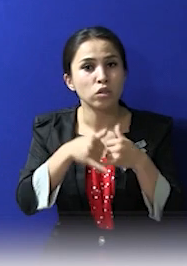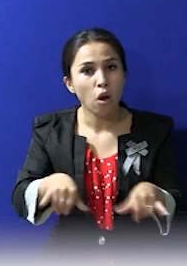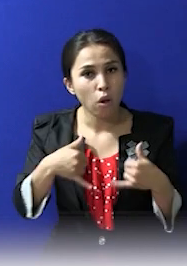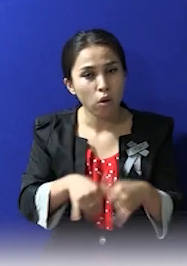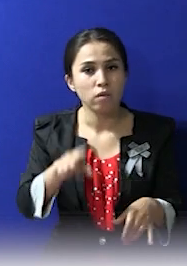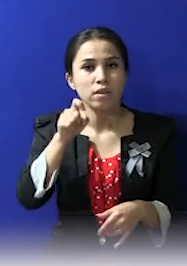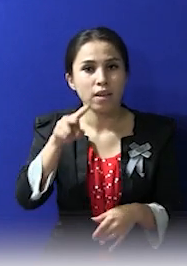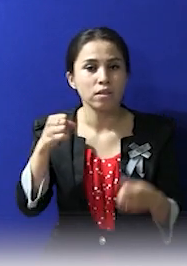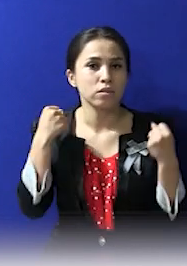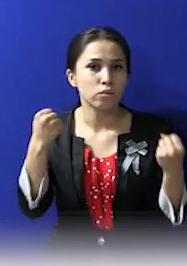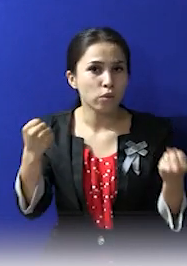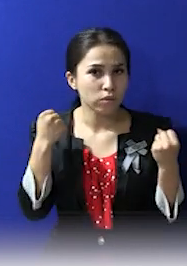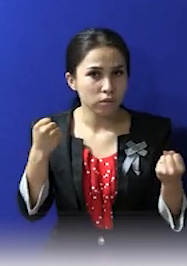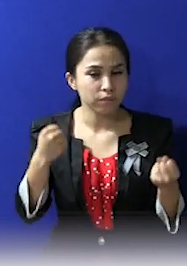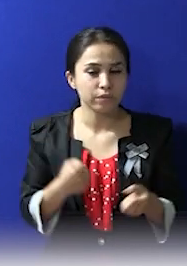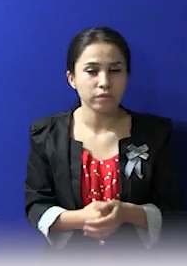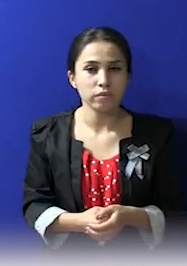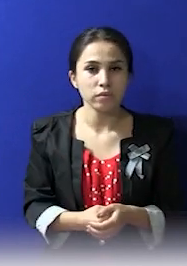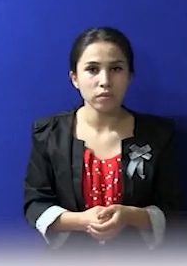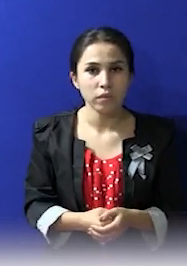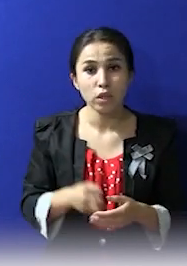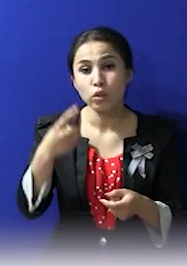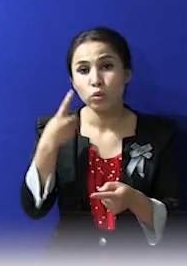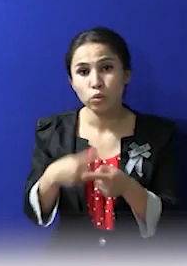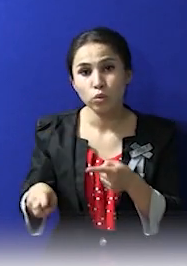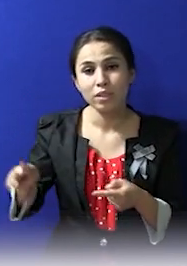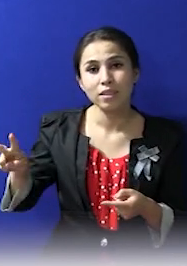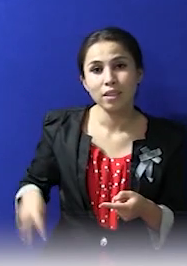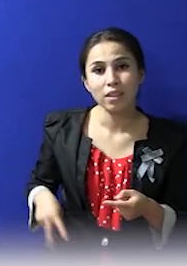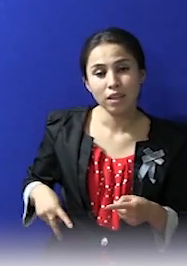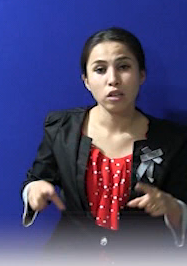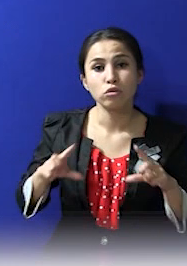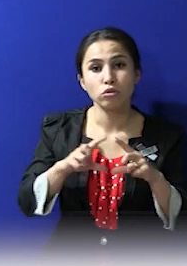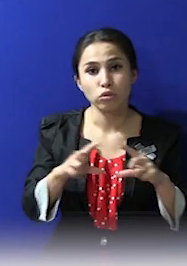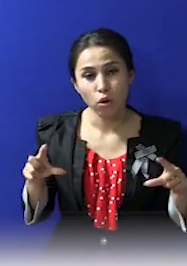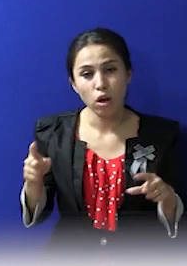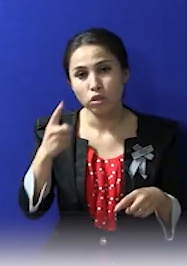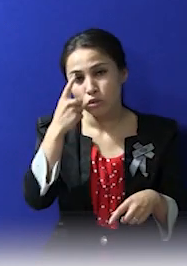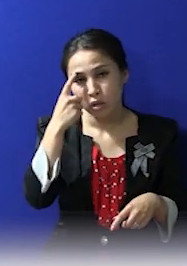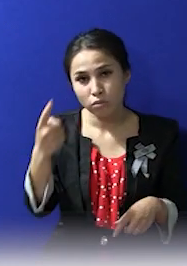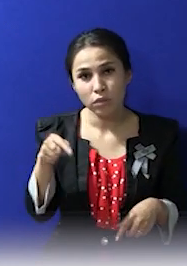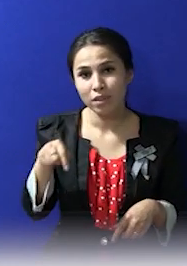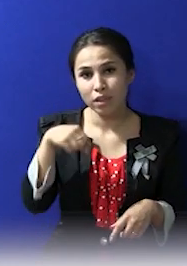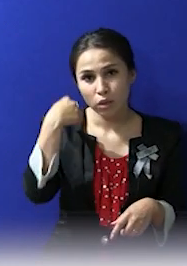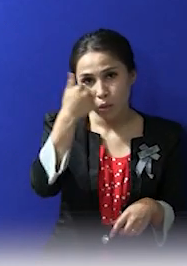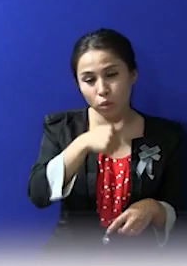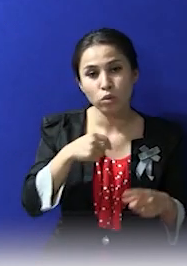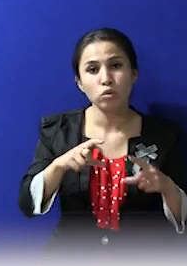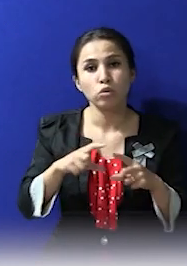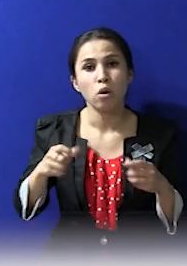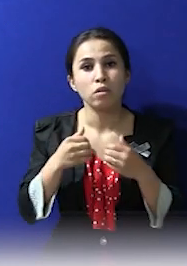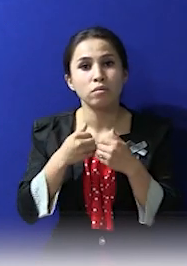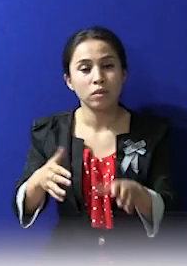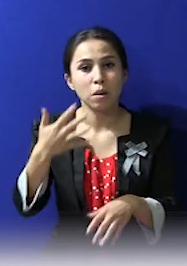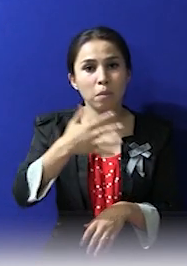заводов. Специалисты Международного центра зеленых технологий и инвестпроектов уже провели замеры морфологического состава местных